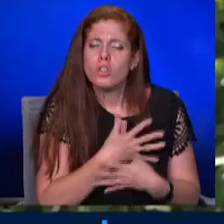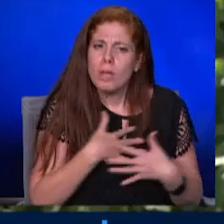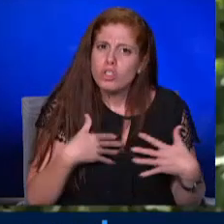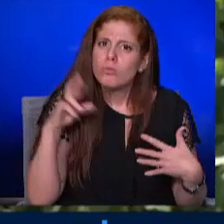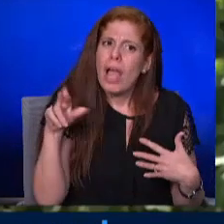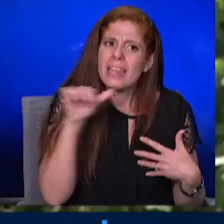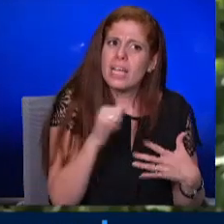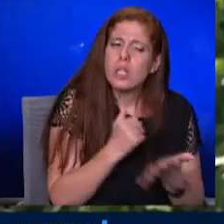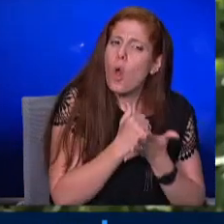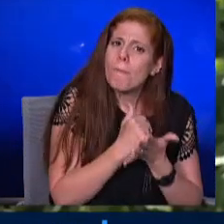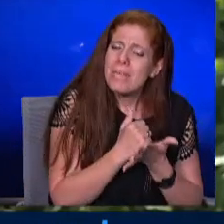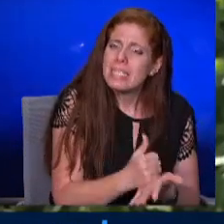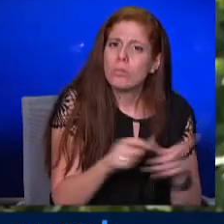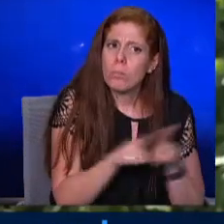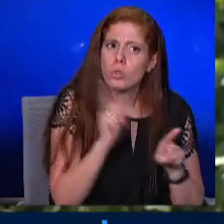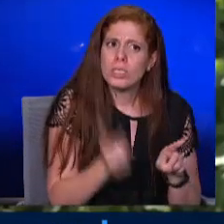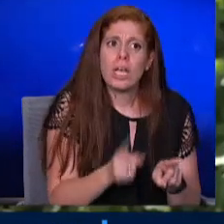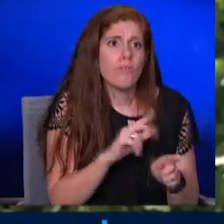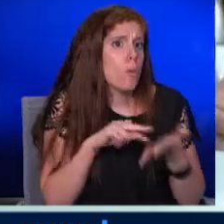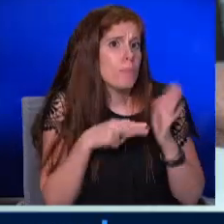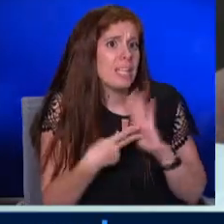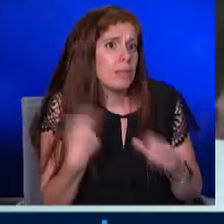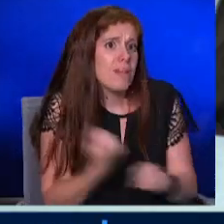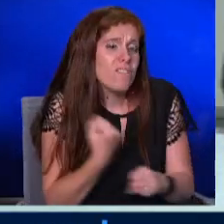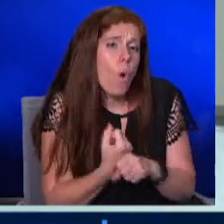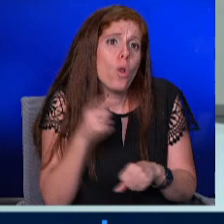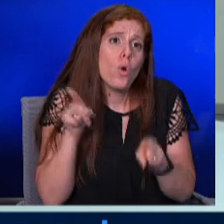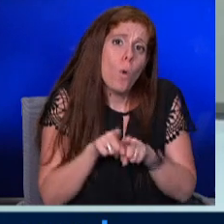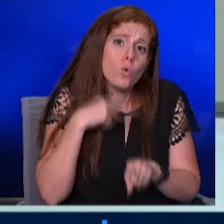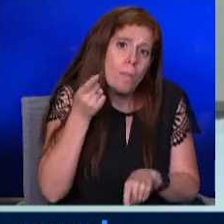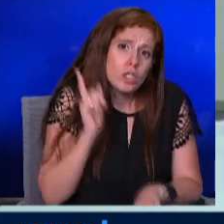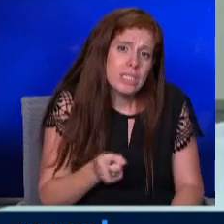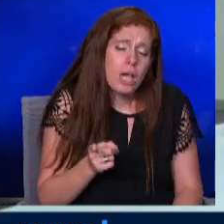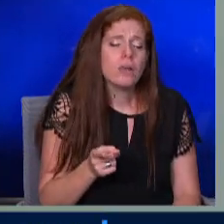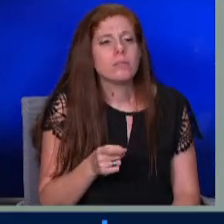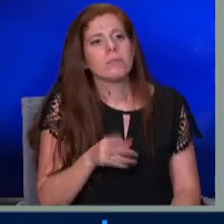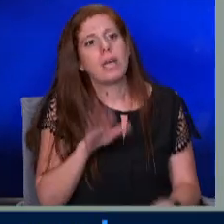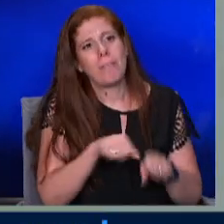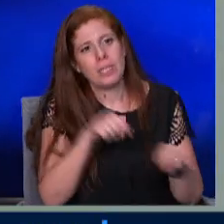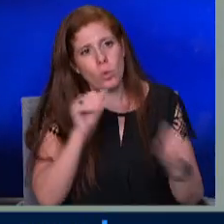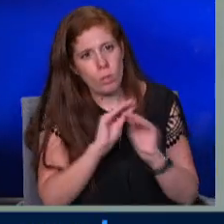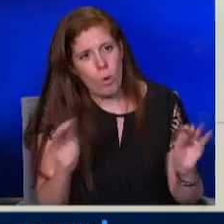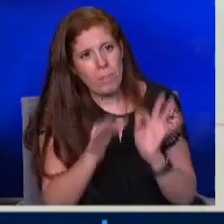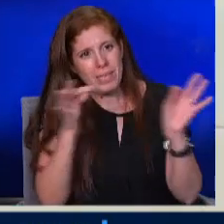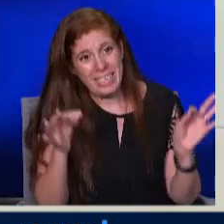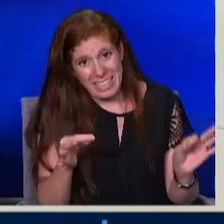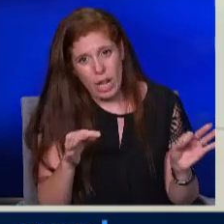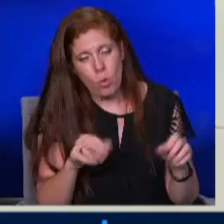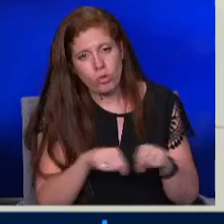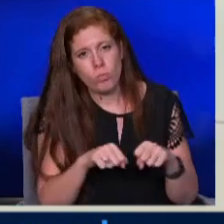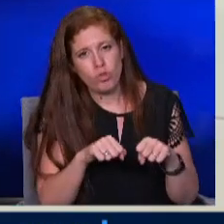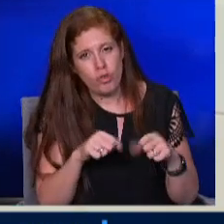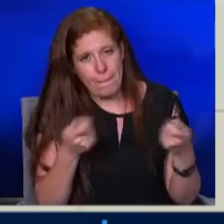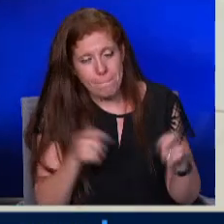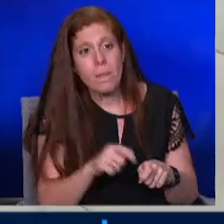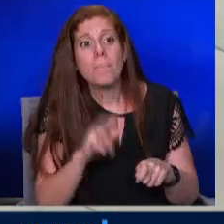שצריך, ושהם לא מתכנים לפעול כפי שהוא הנחה לפעול. גם בהסתדרות המורים החלו בקרוב השיבושים. ביום שני מתכוונת הסתדרות המורים